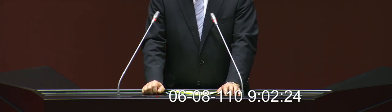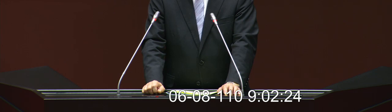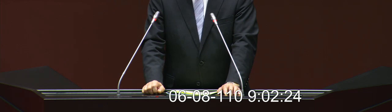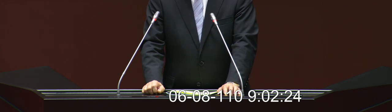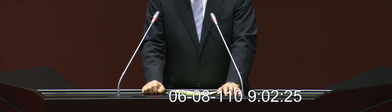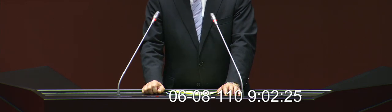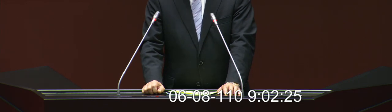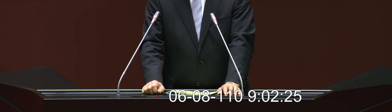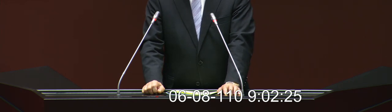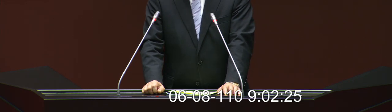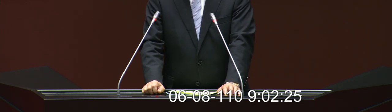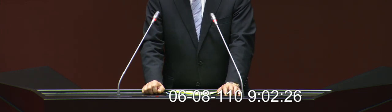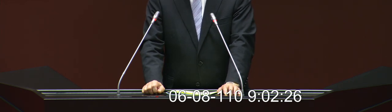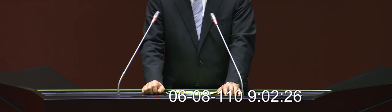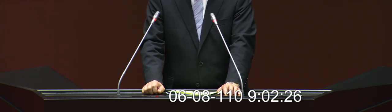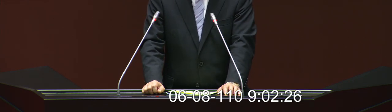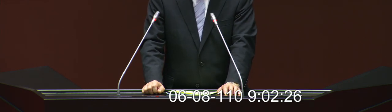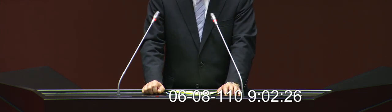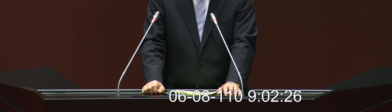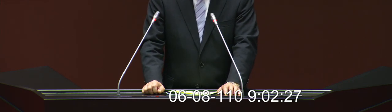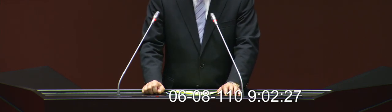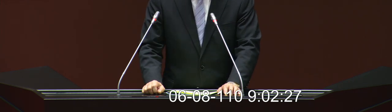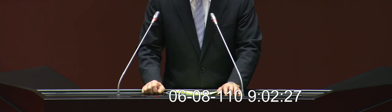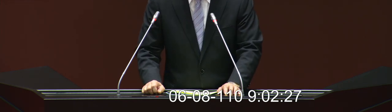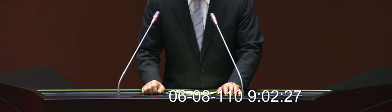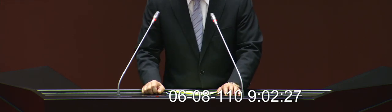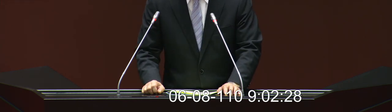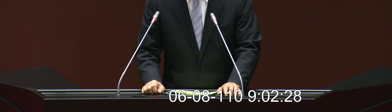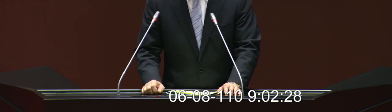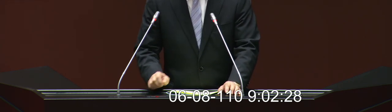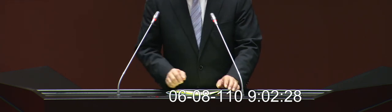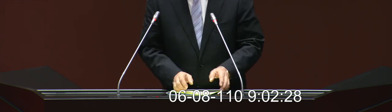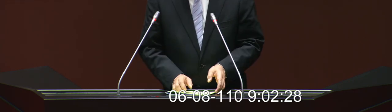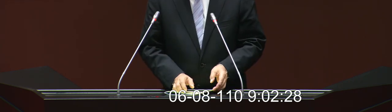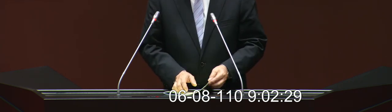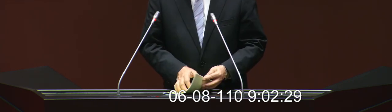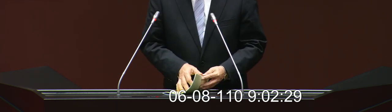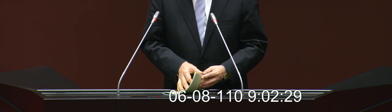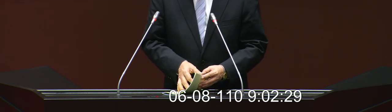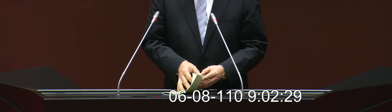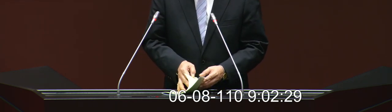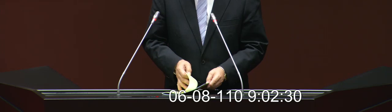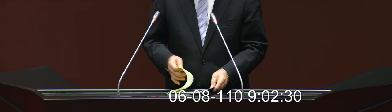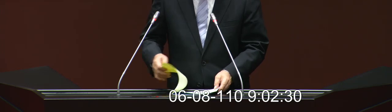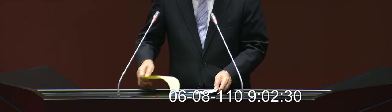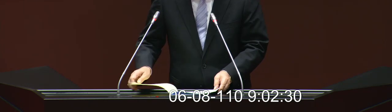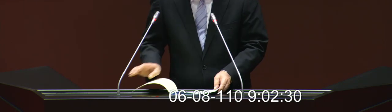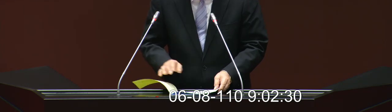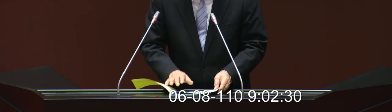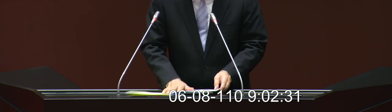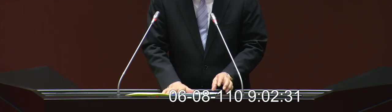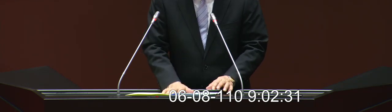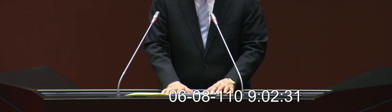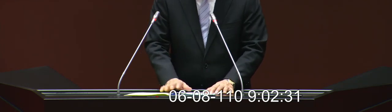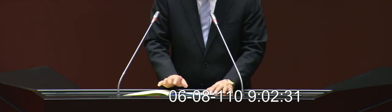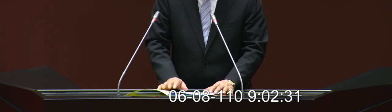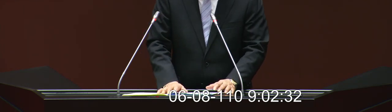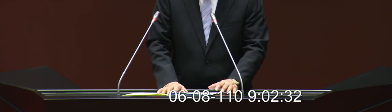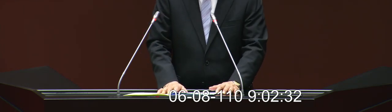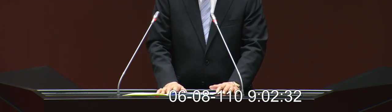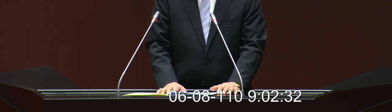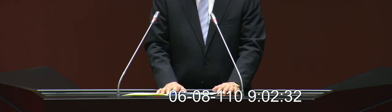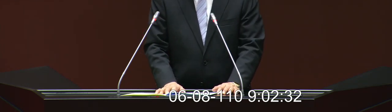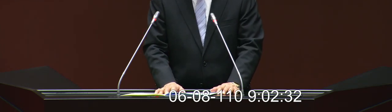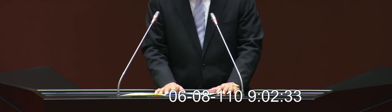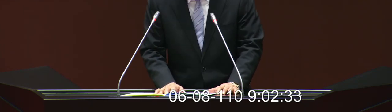觉到真的是全体国人同岛一命，所以在此时此刻，我要非